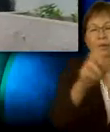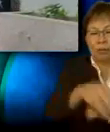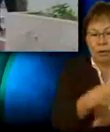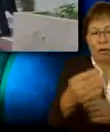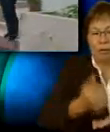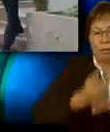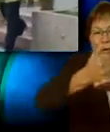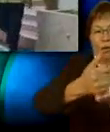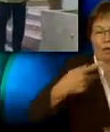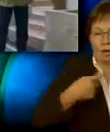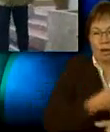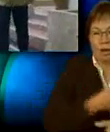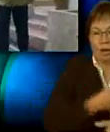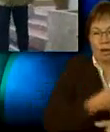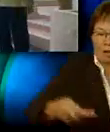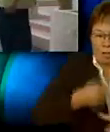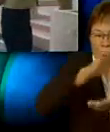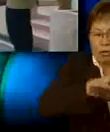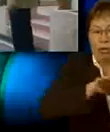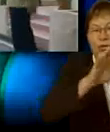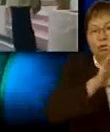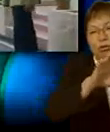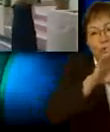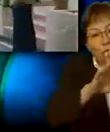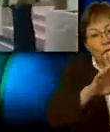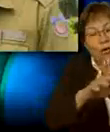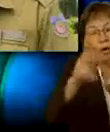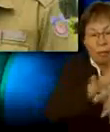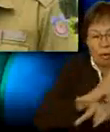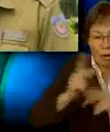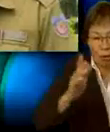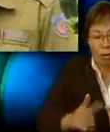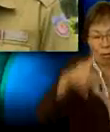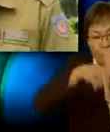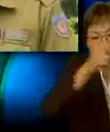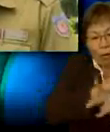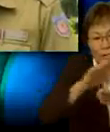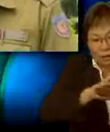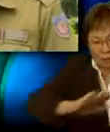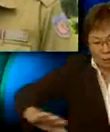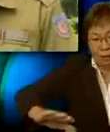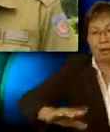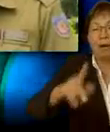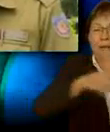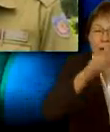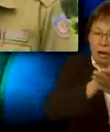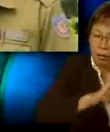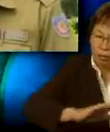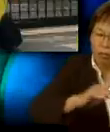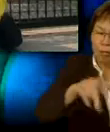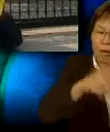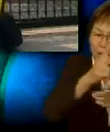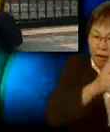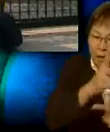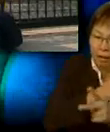dengan mereka yang membantu kita di kawasan sekolah seperti pengawal keselamatan. Pengawal keselamatan sebenarnya